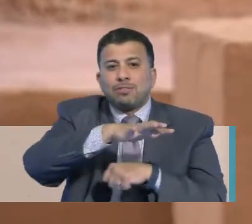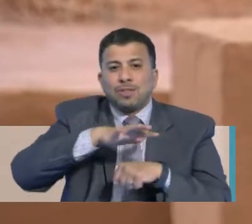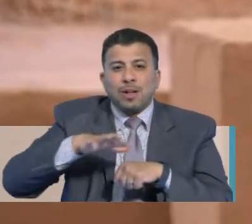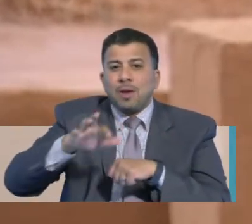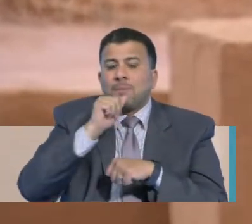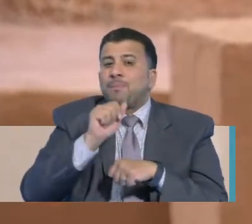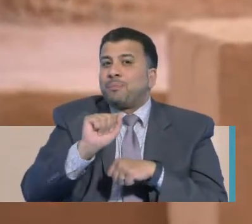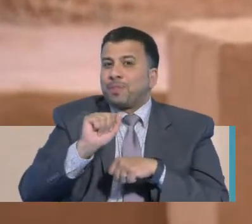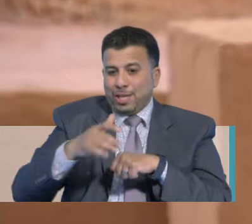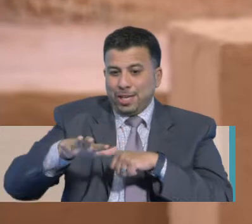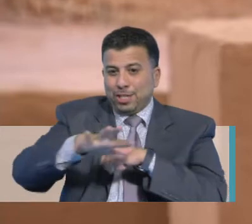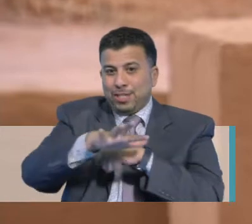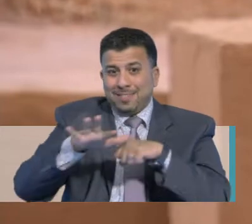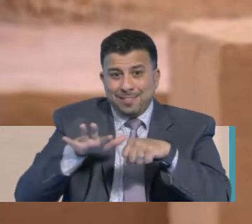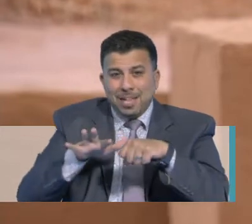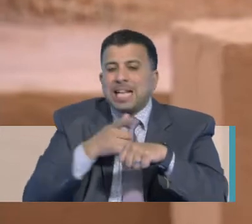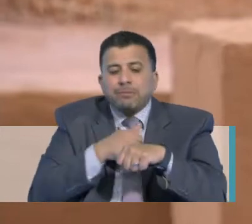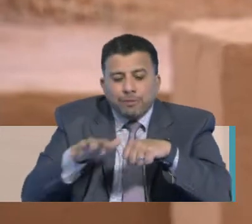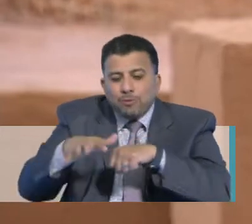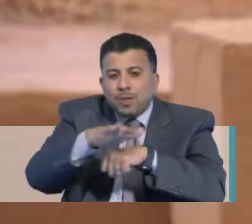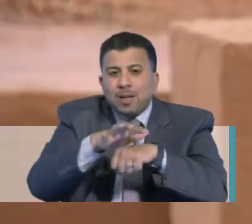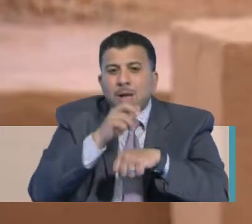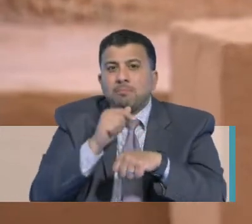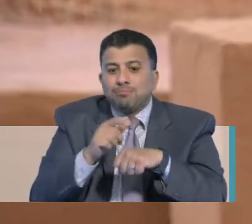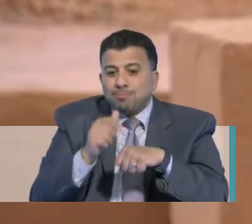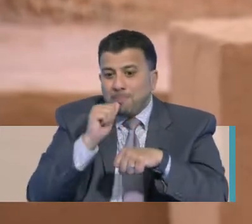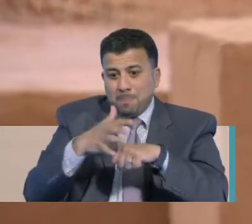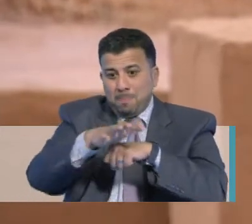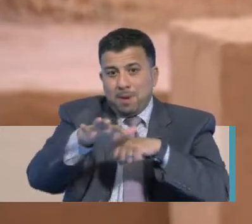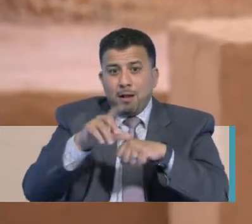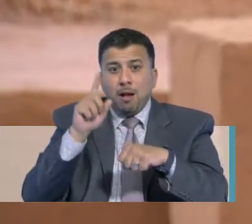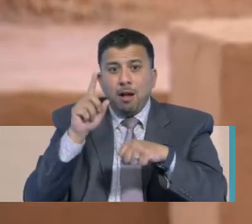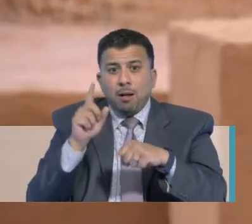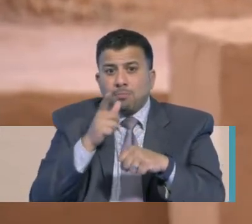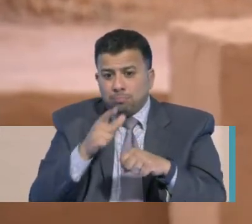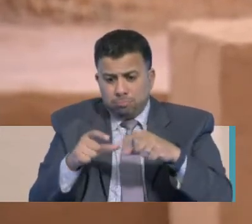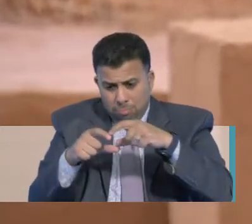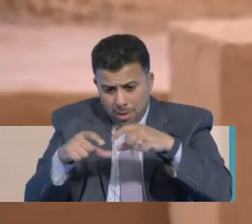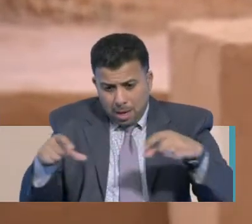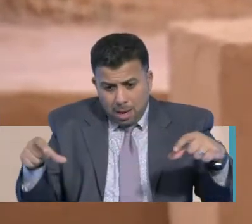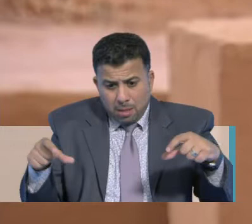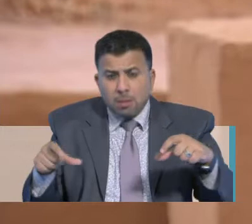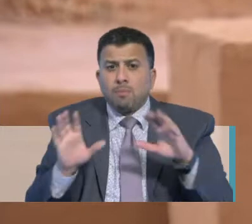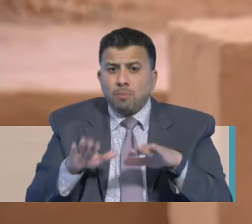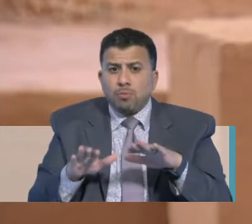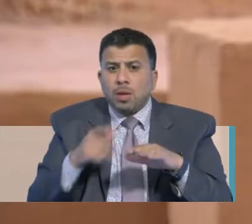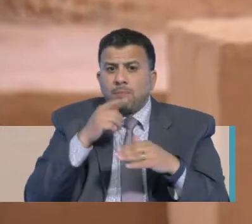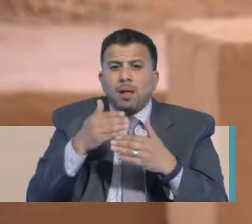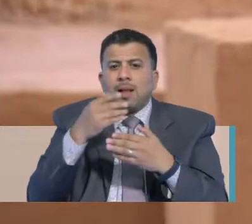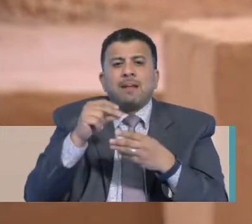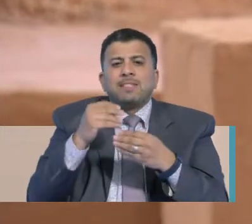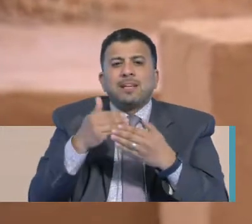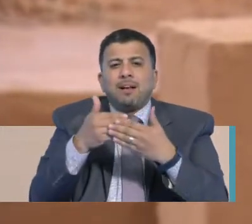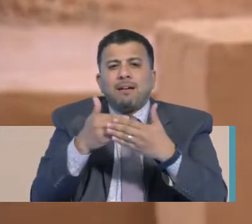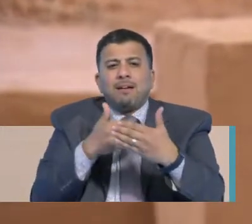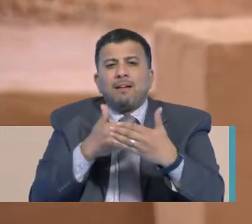هي انتصارها البر الأصلي، خط موجود كله زلازل أي فاصل